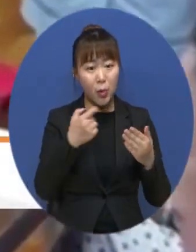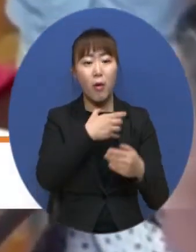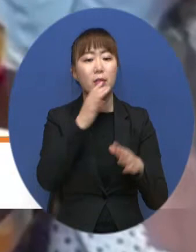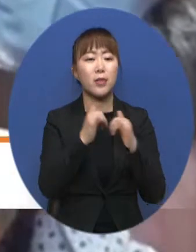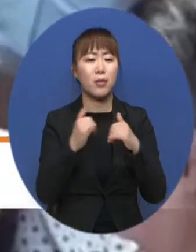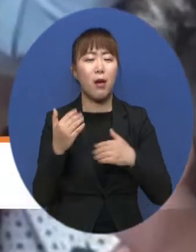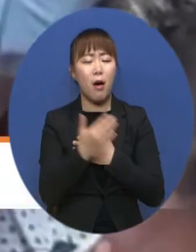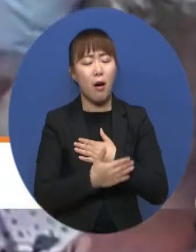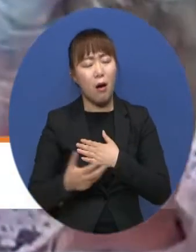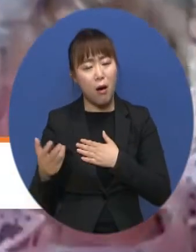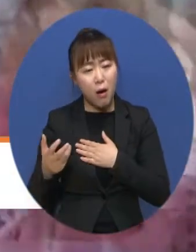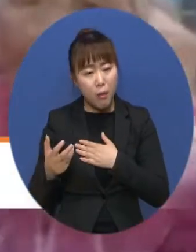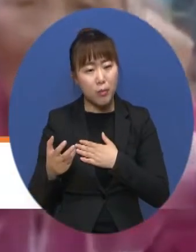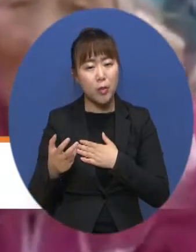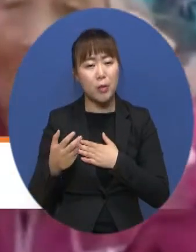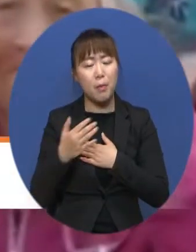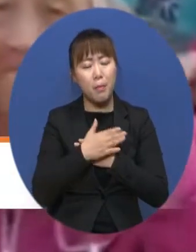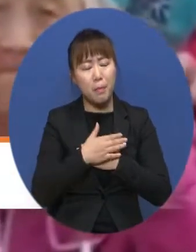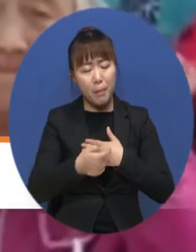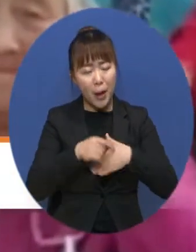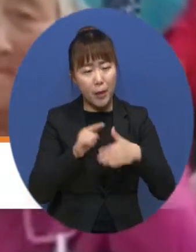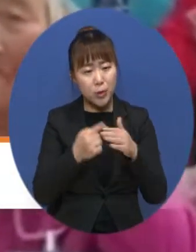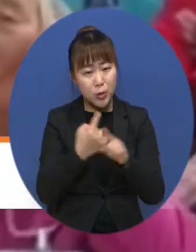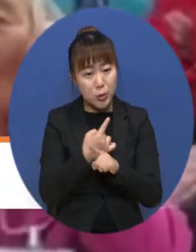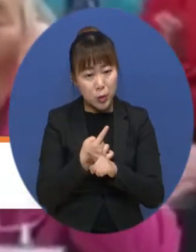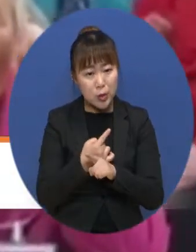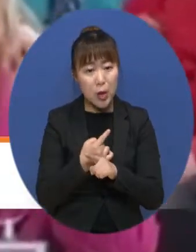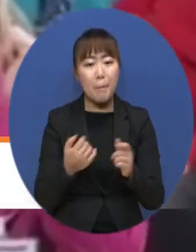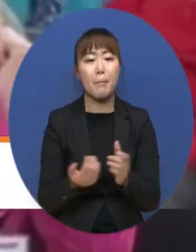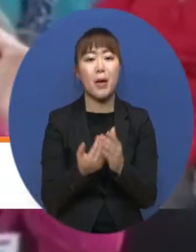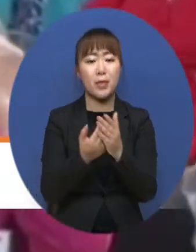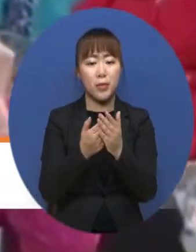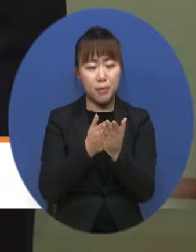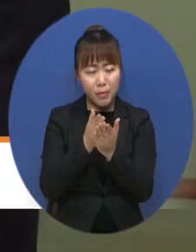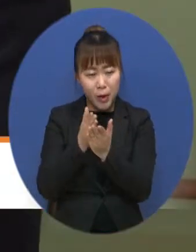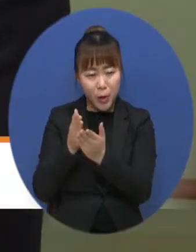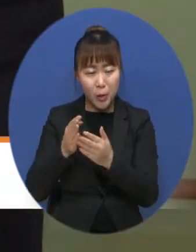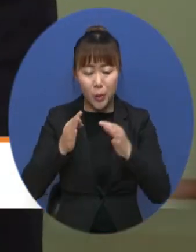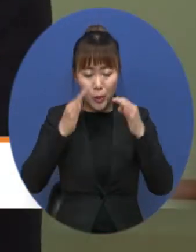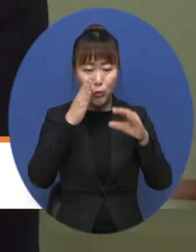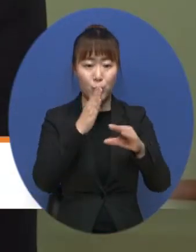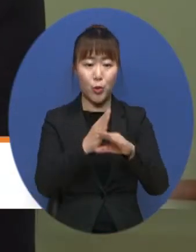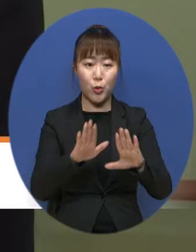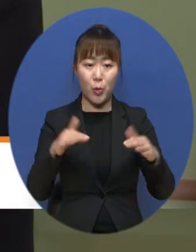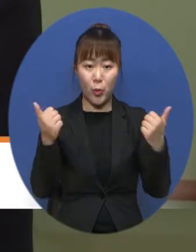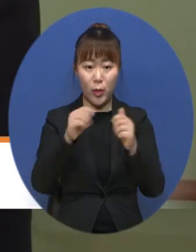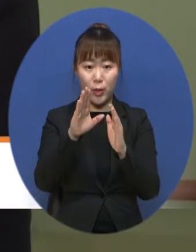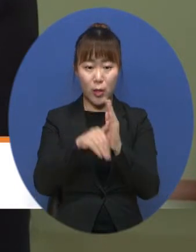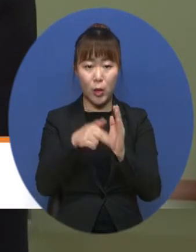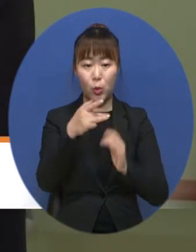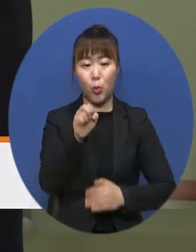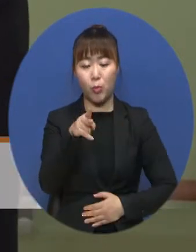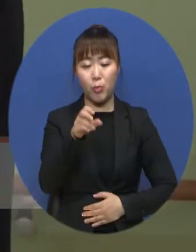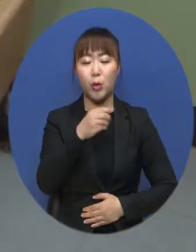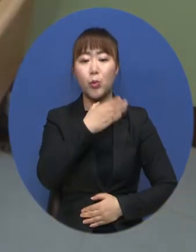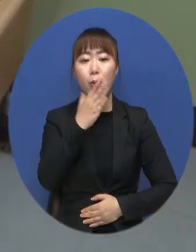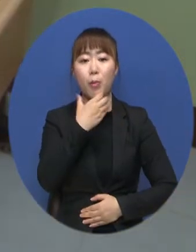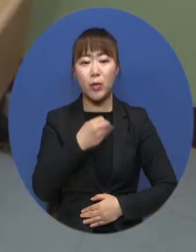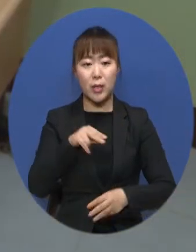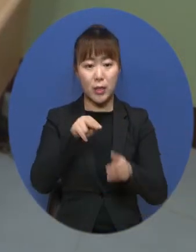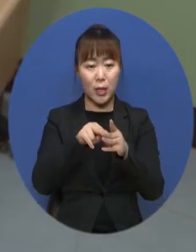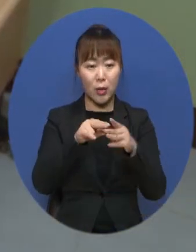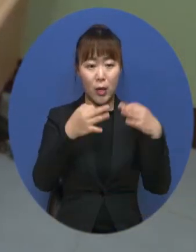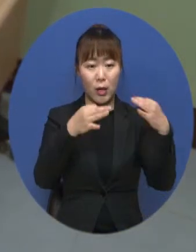어르신들의 아픈 몸과 마음을 치료해 발전 지향적인 노력을 하고 있습니다. 이번 회의에서는 동명 노인복지센터